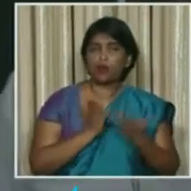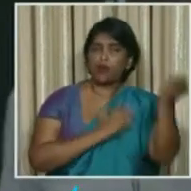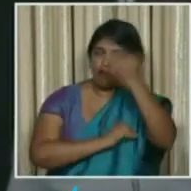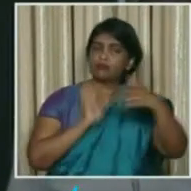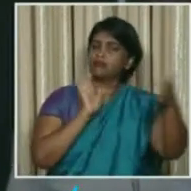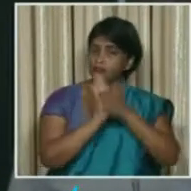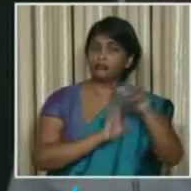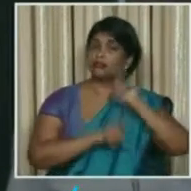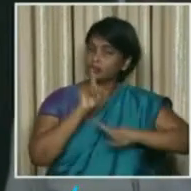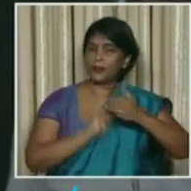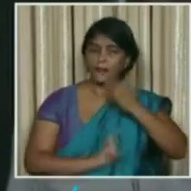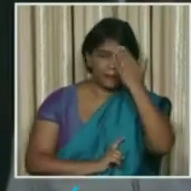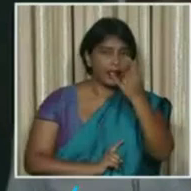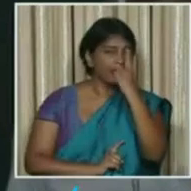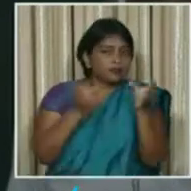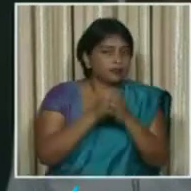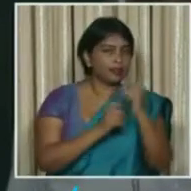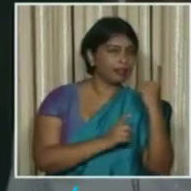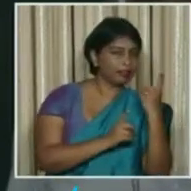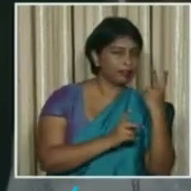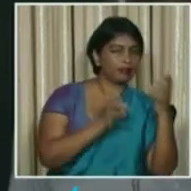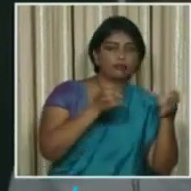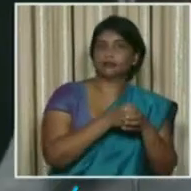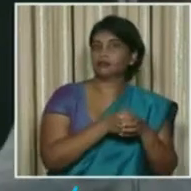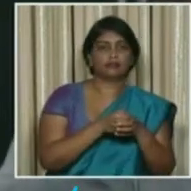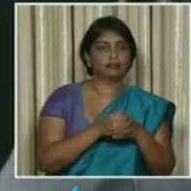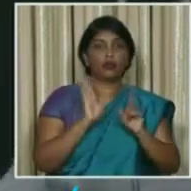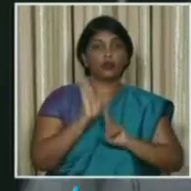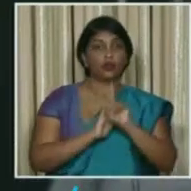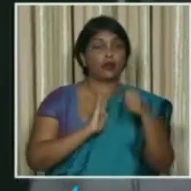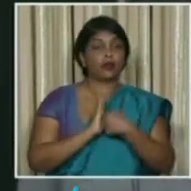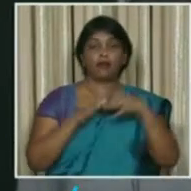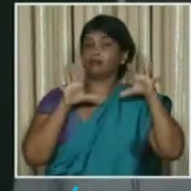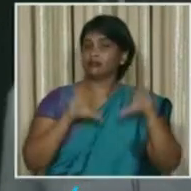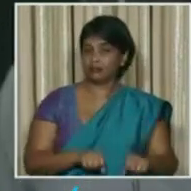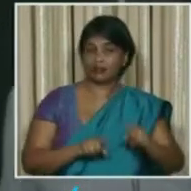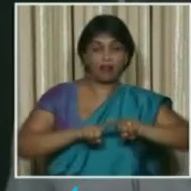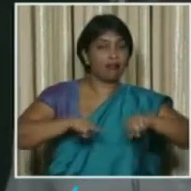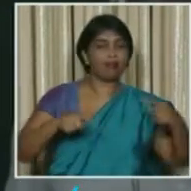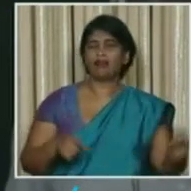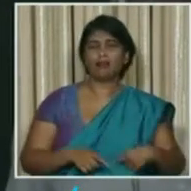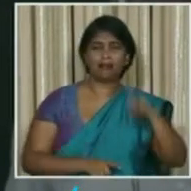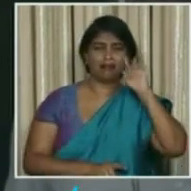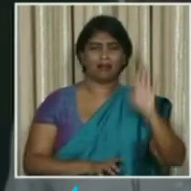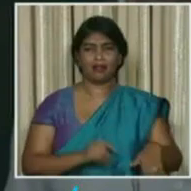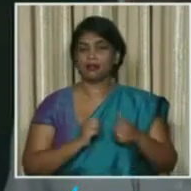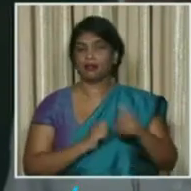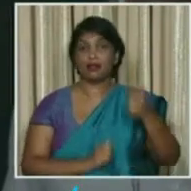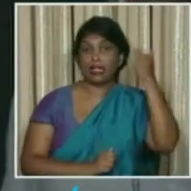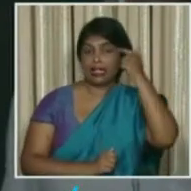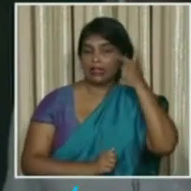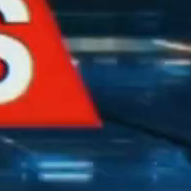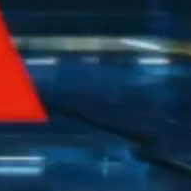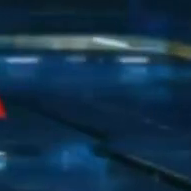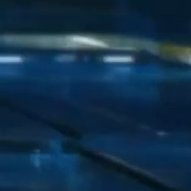එක්කම සාකච්ඡා කරන්නේ. කරුණාකරලා එක ජන කොටසක් හෝ දෙකක් විතරක් තමයි උතුරහා නැගෙනහිර අයිතිකාරයෝ. අනිත් අය නිකන් ඔහේ පීචන් ජන කොටස් කියලා මානසිකත්වයෙන් මේක